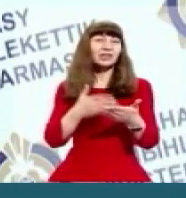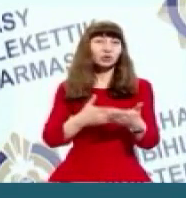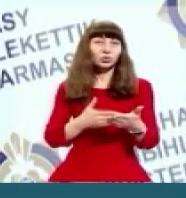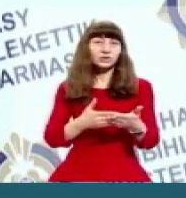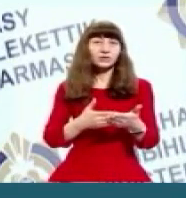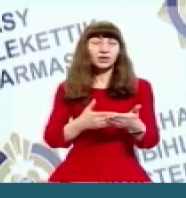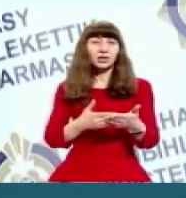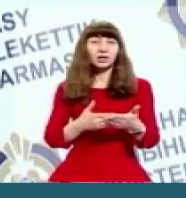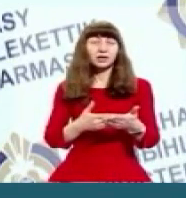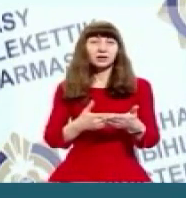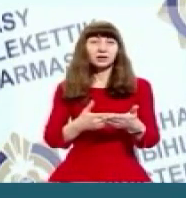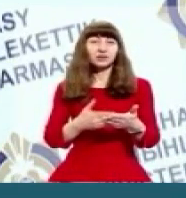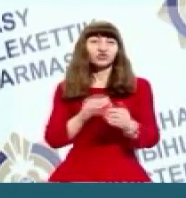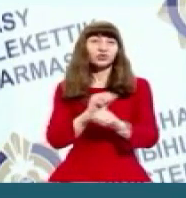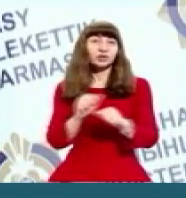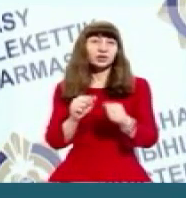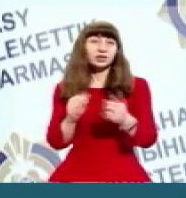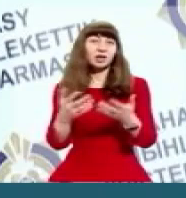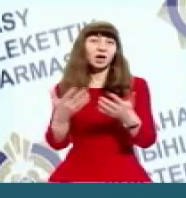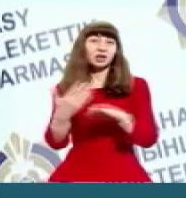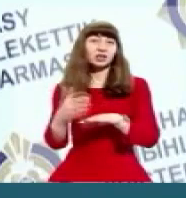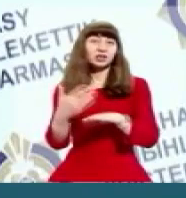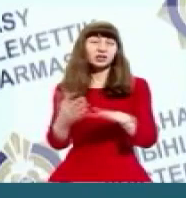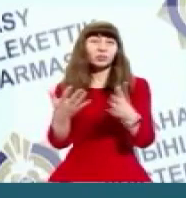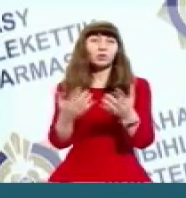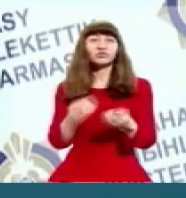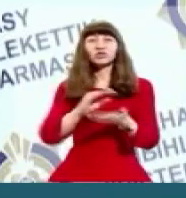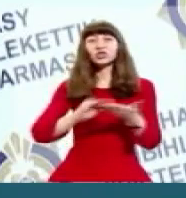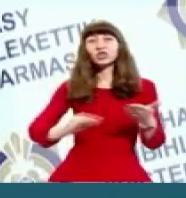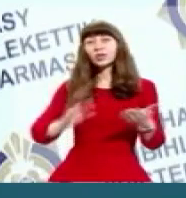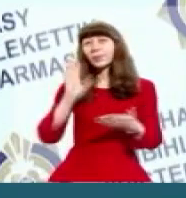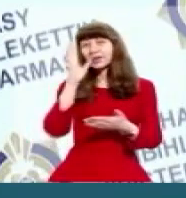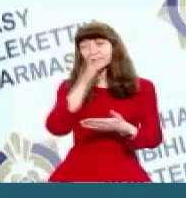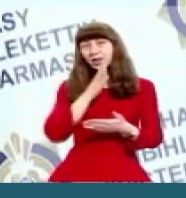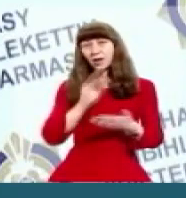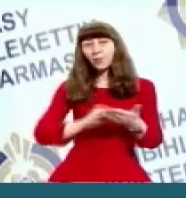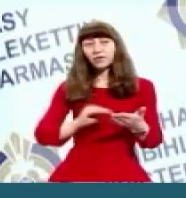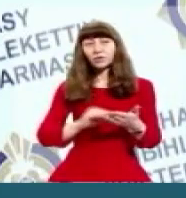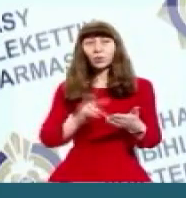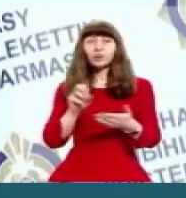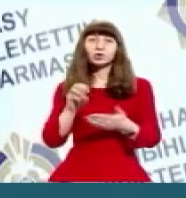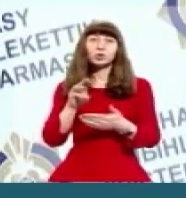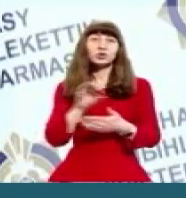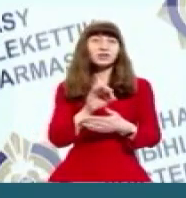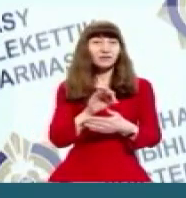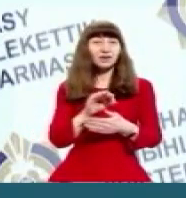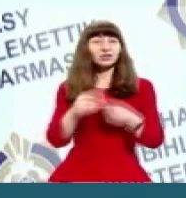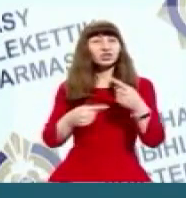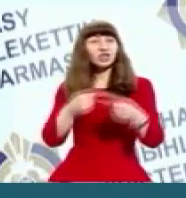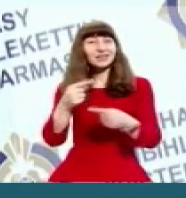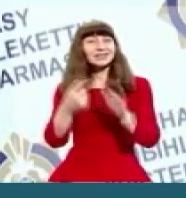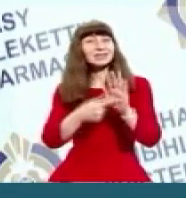запрещается на получение займа кредита в течение 5 лет. Повторное банкротство возможно только через 7